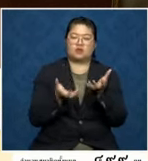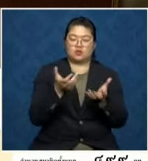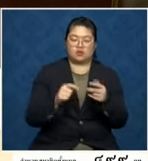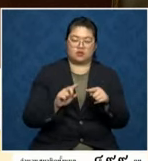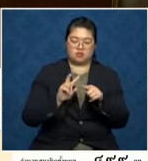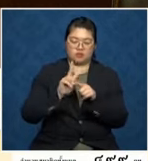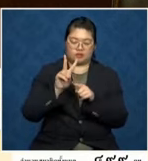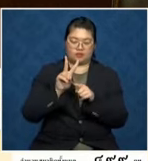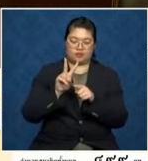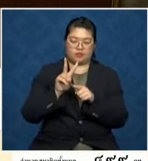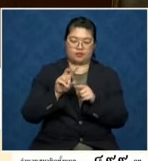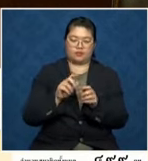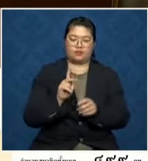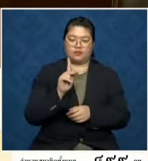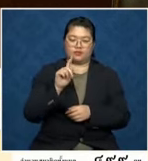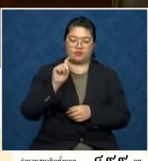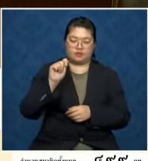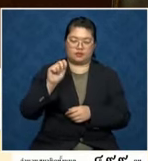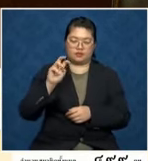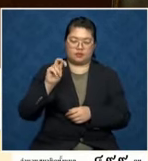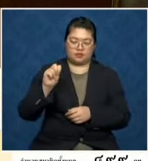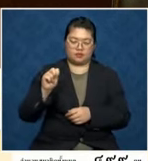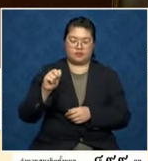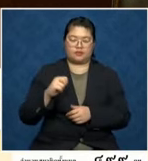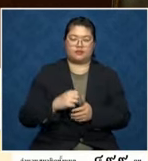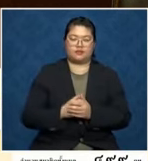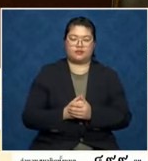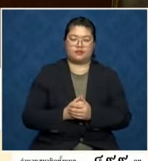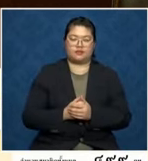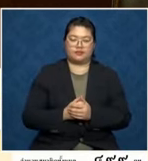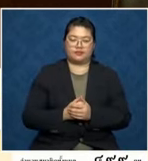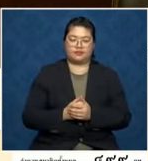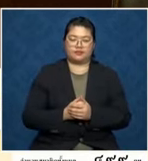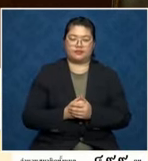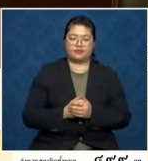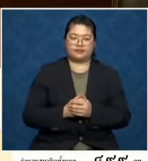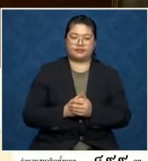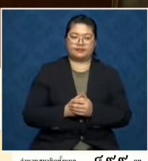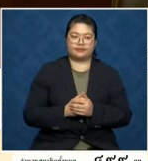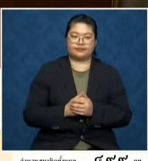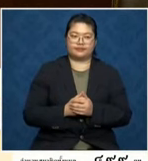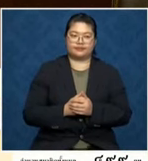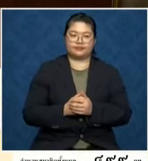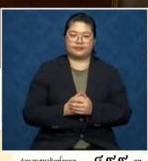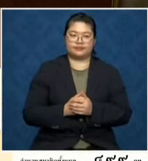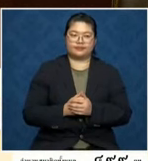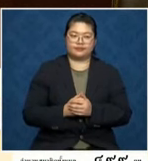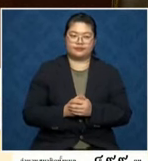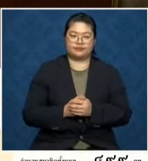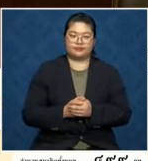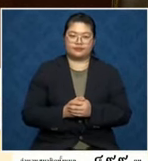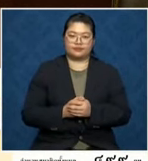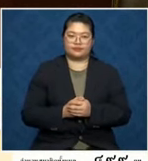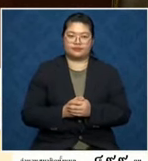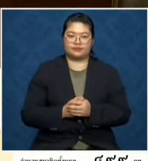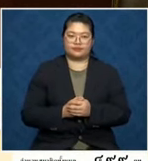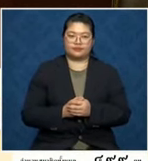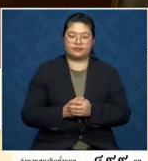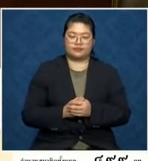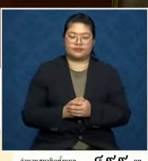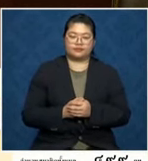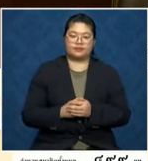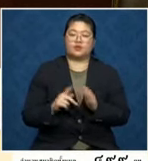านกิตินัทวิญญรัตน์นะครับ โทษครับนิติกรชำนาญ